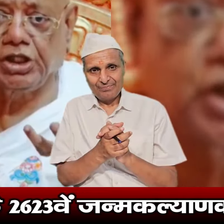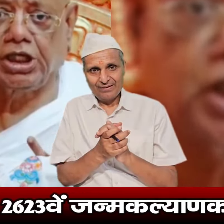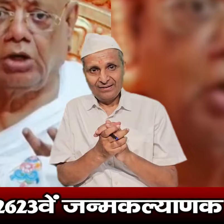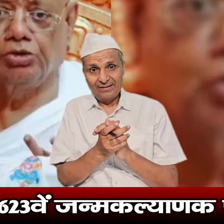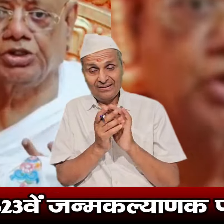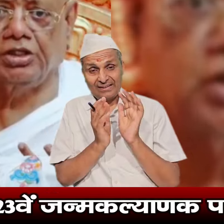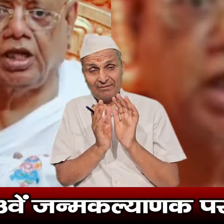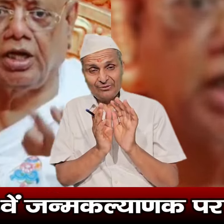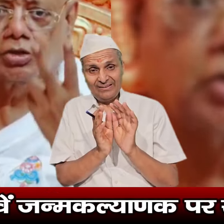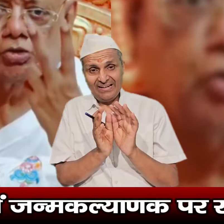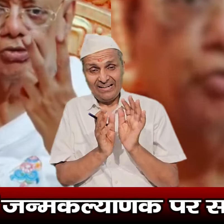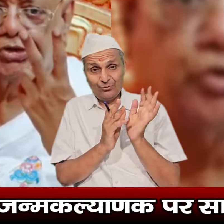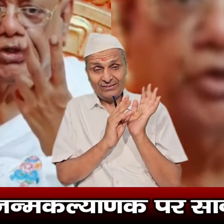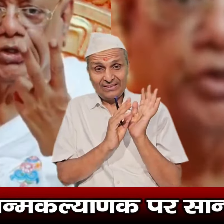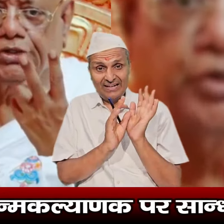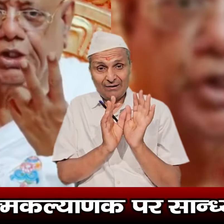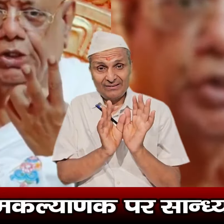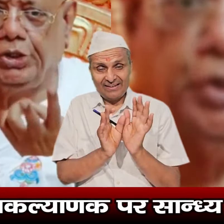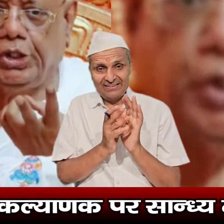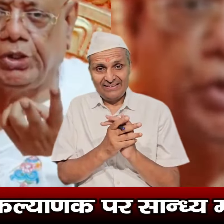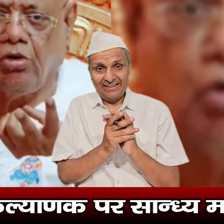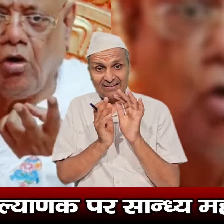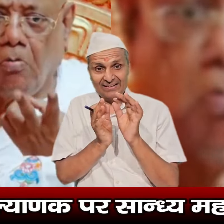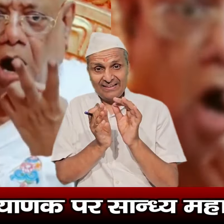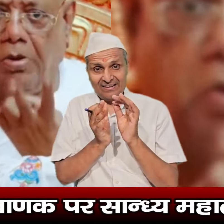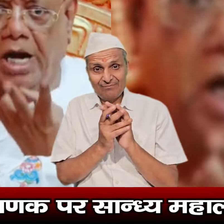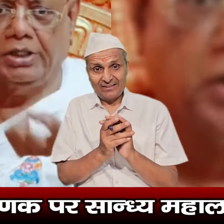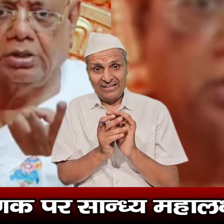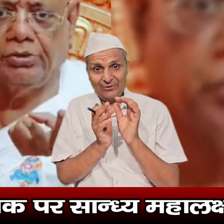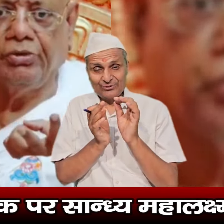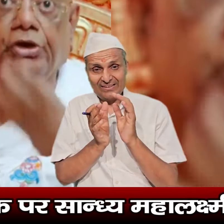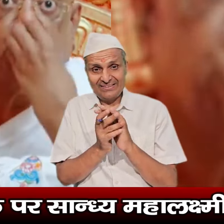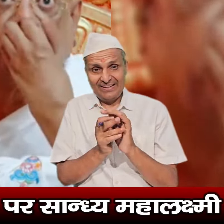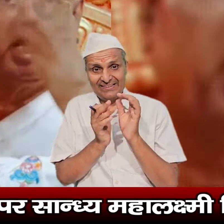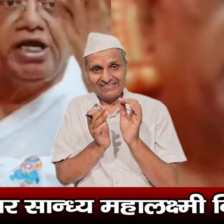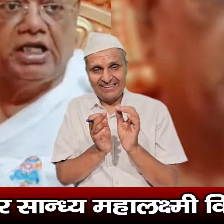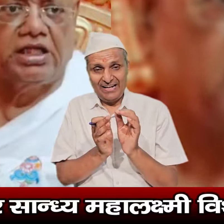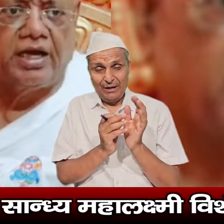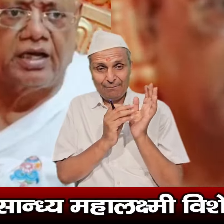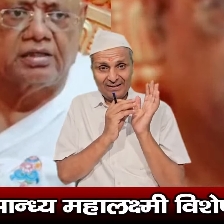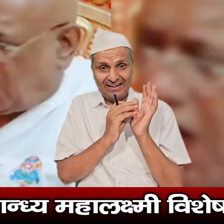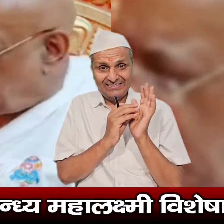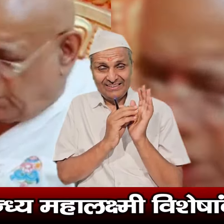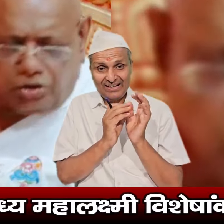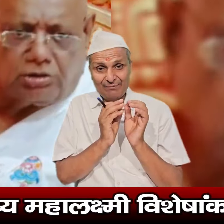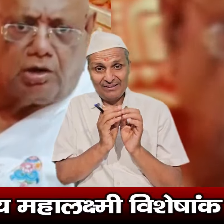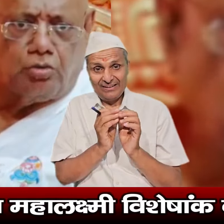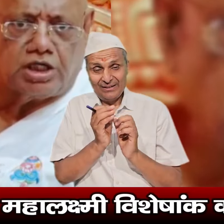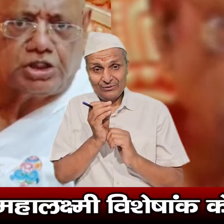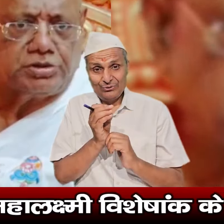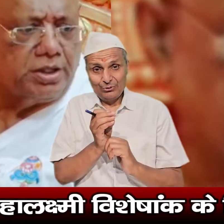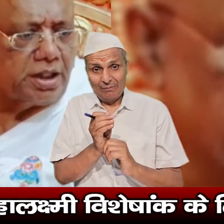भी दावा तो यह है कि उससे ज्यादा अवदान देते हैं कल्याण के कारम करते हैं रोजगार देते हैं टैक्स देते हैं पर आज